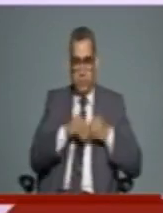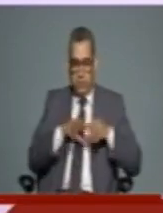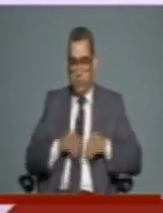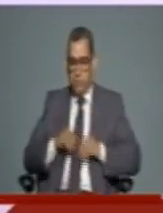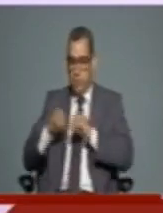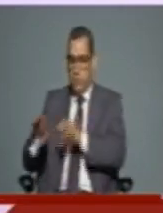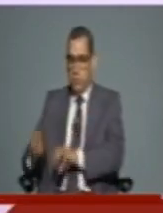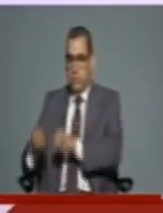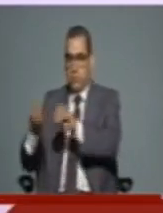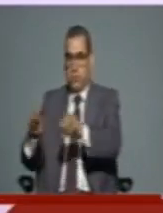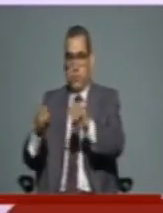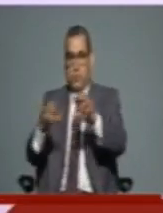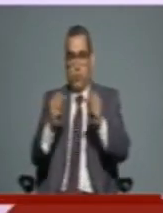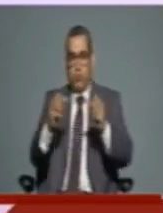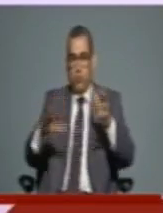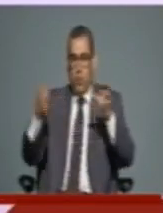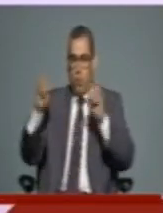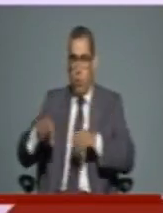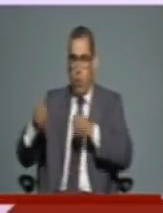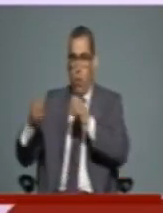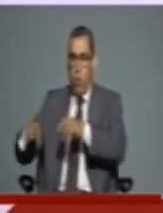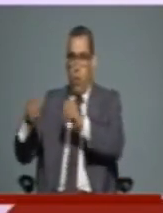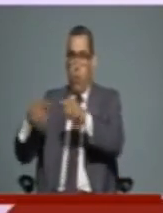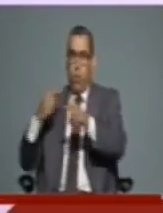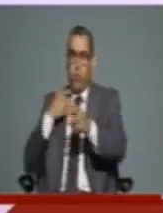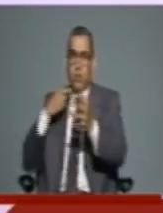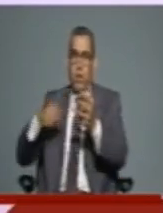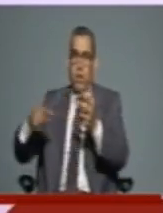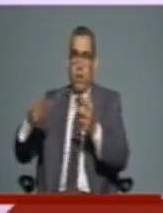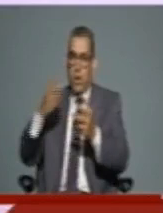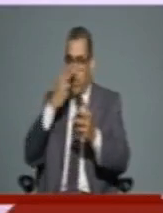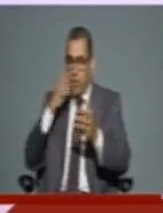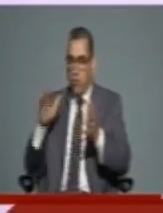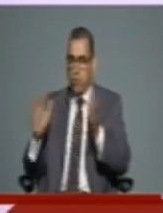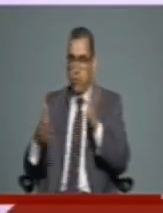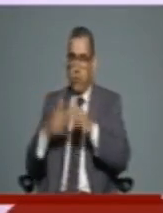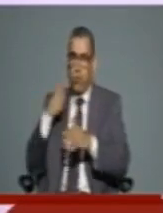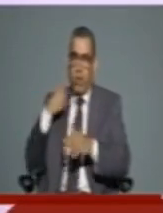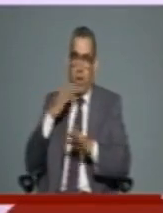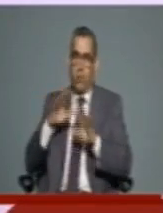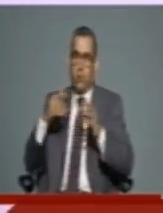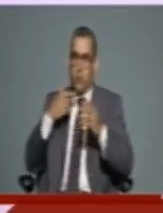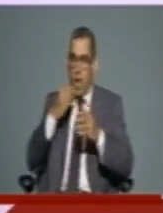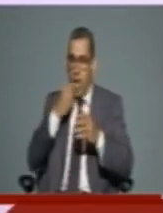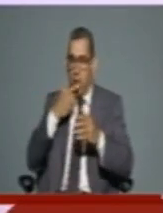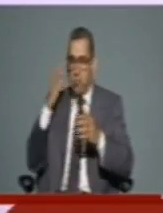كان موجود بيضيع السلع، وانتم تعلموا جيدا